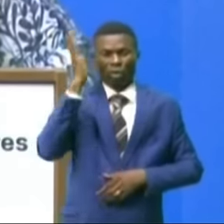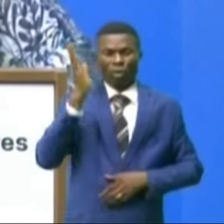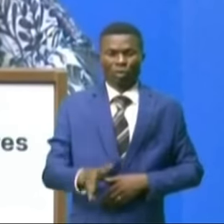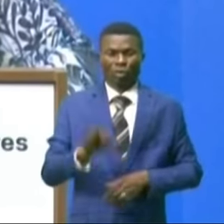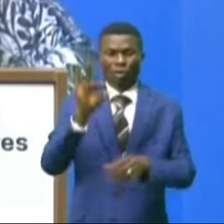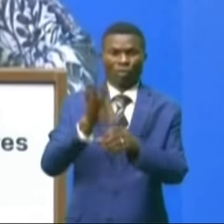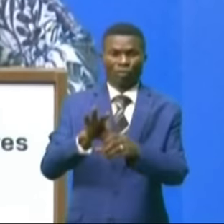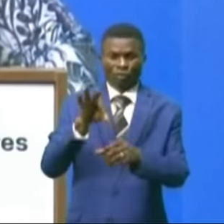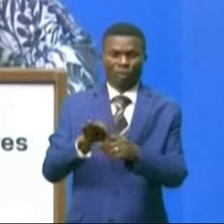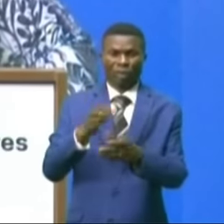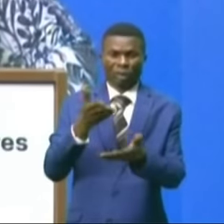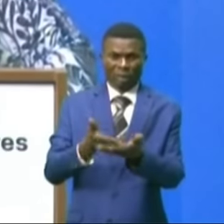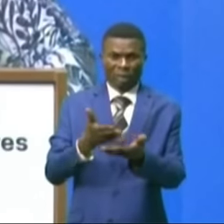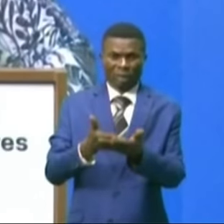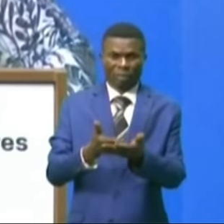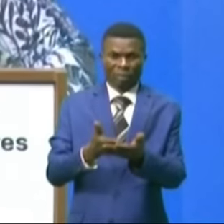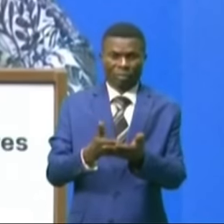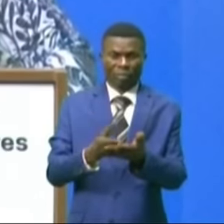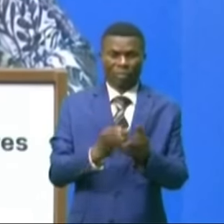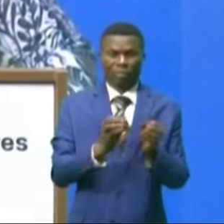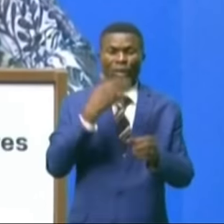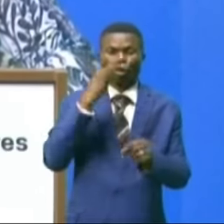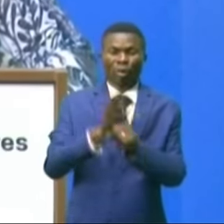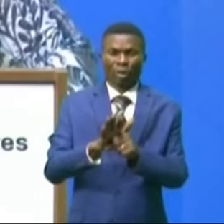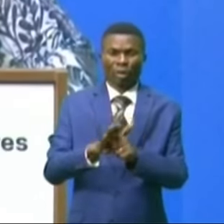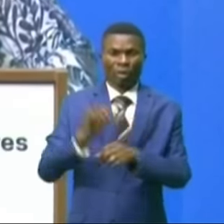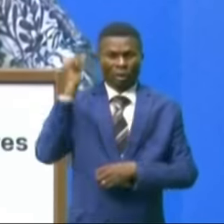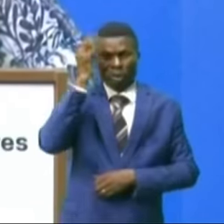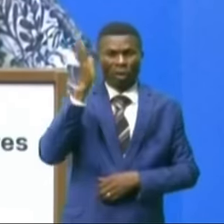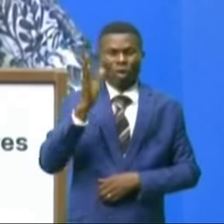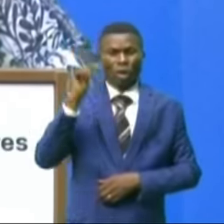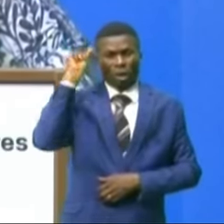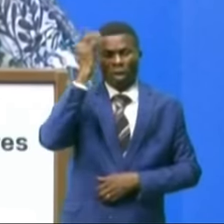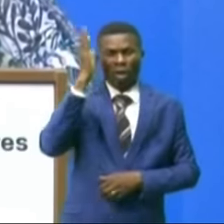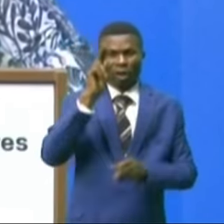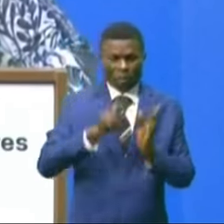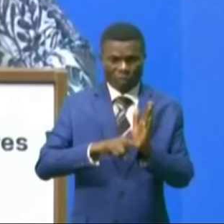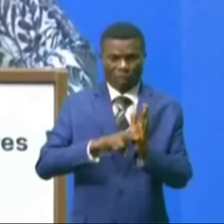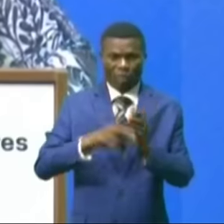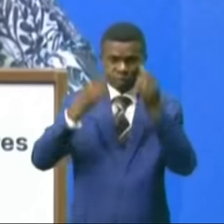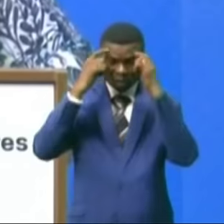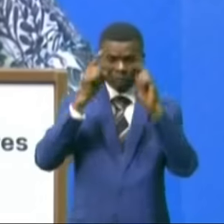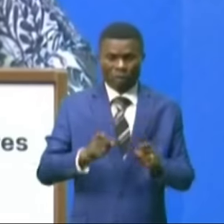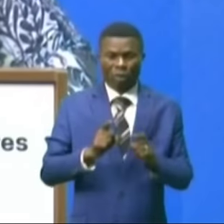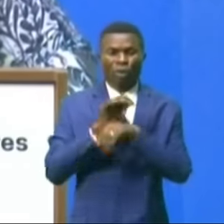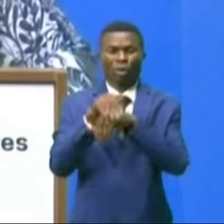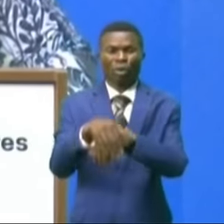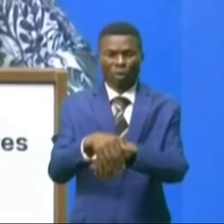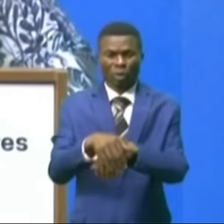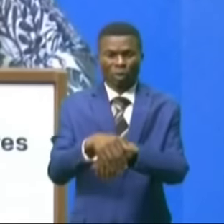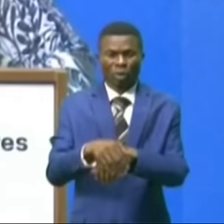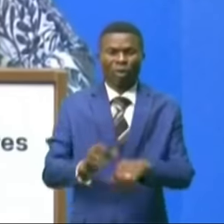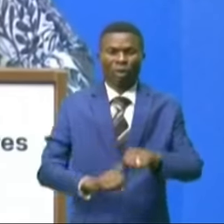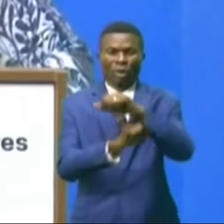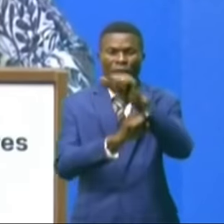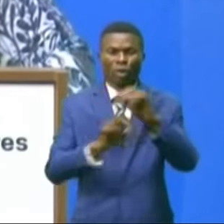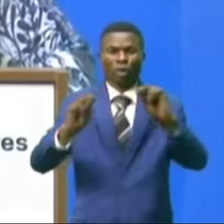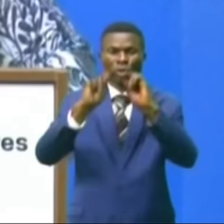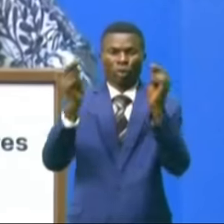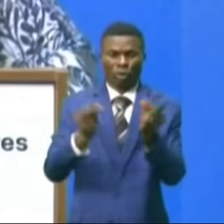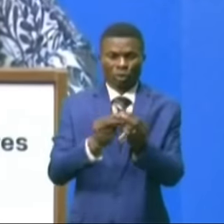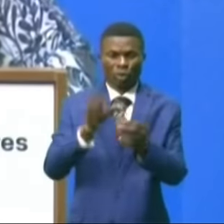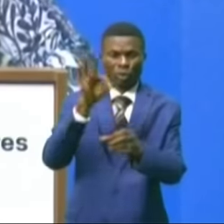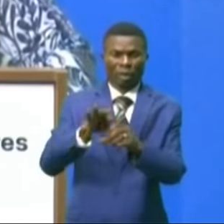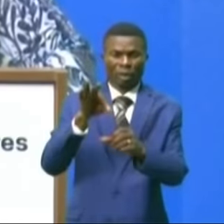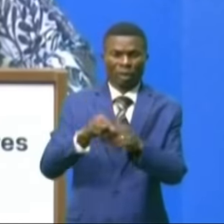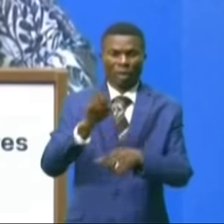élus, il a tenu à rassurer que le gouvernement demeure fermement engagé à accompagner l'organisation de